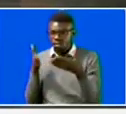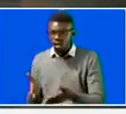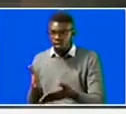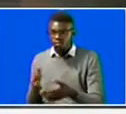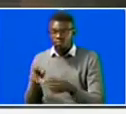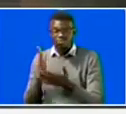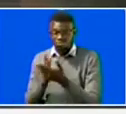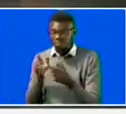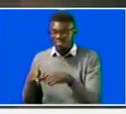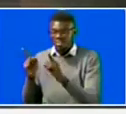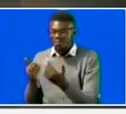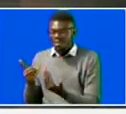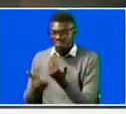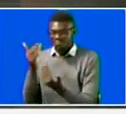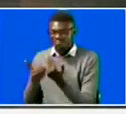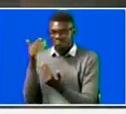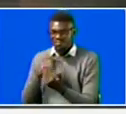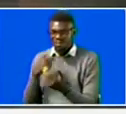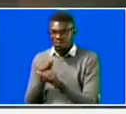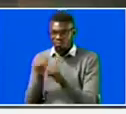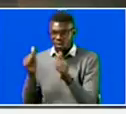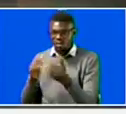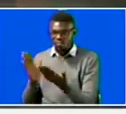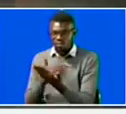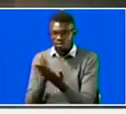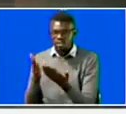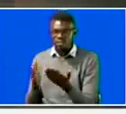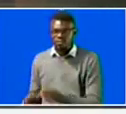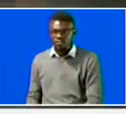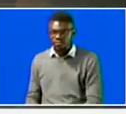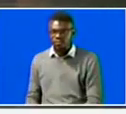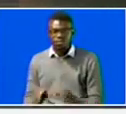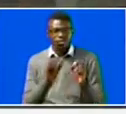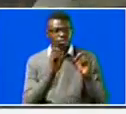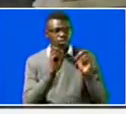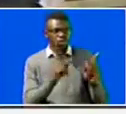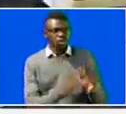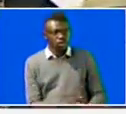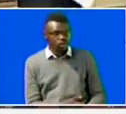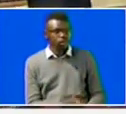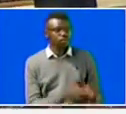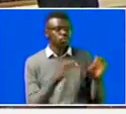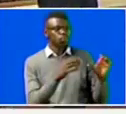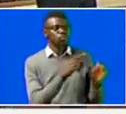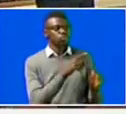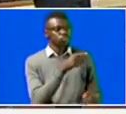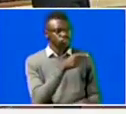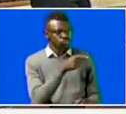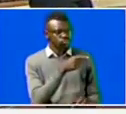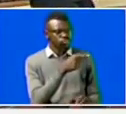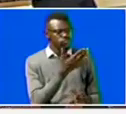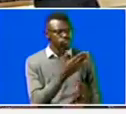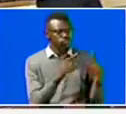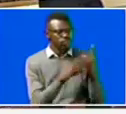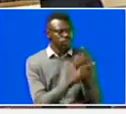ndio wamenikuza katika muziki. All right, labda tusikie kutoka kwa yawezekana. Ni tofauti